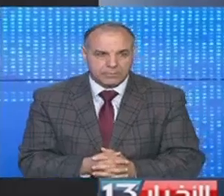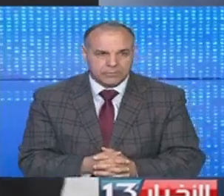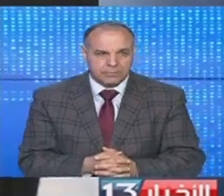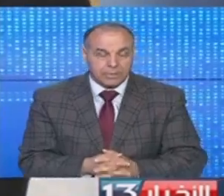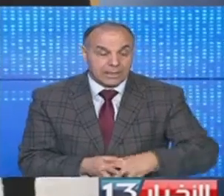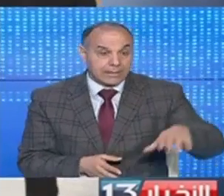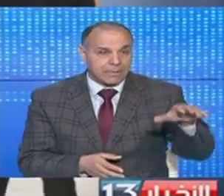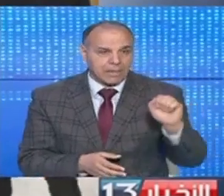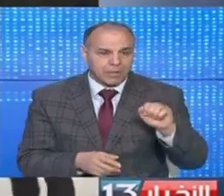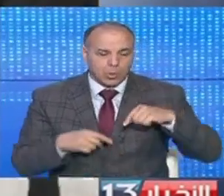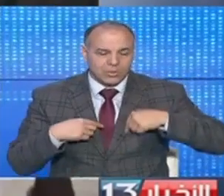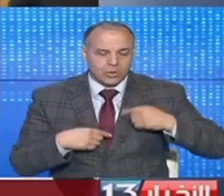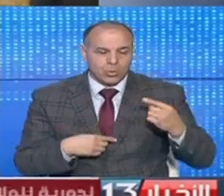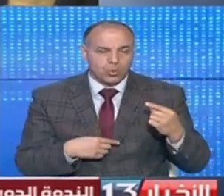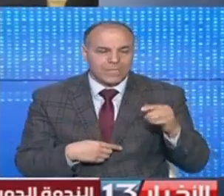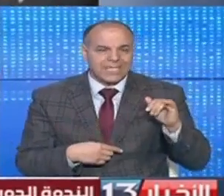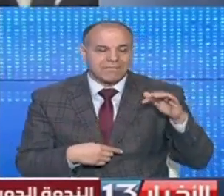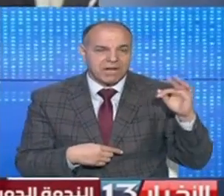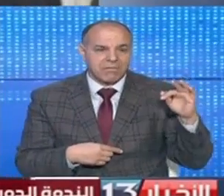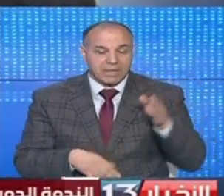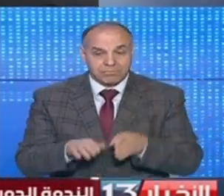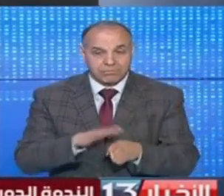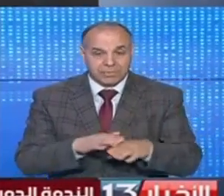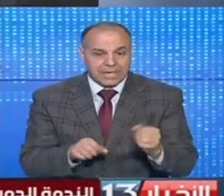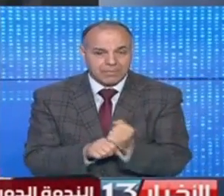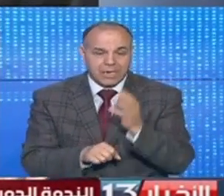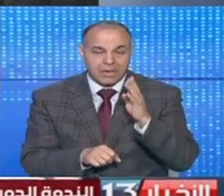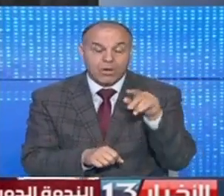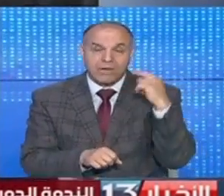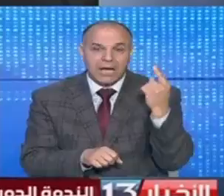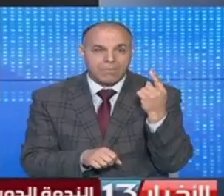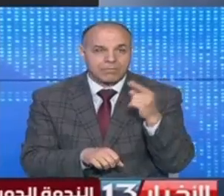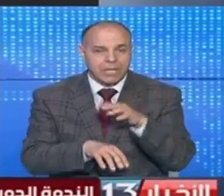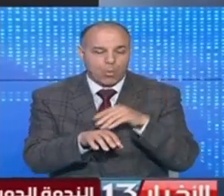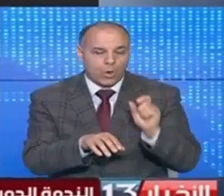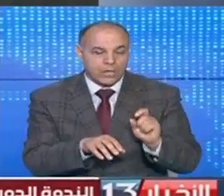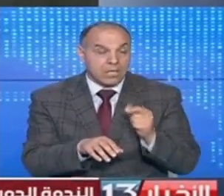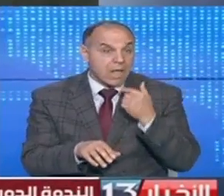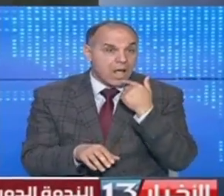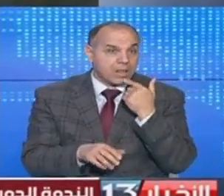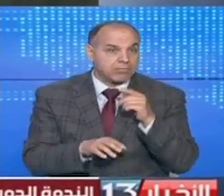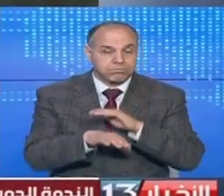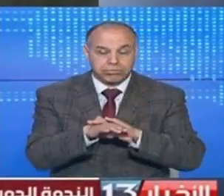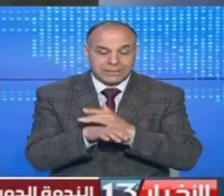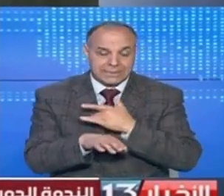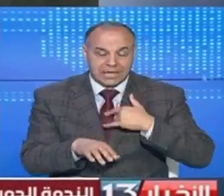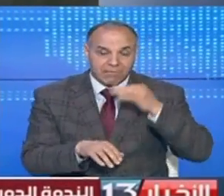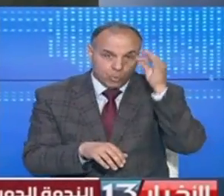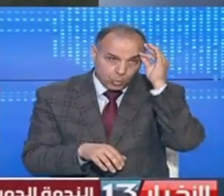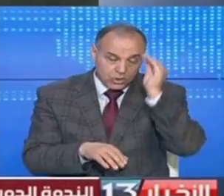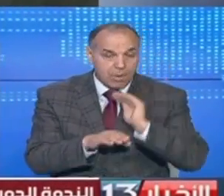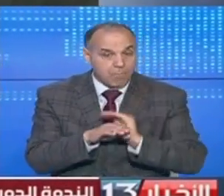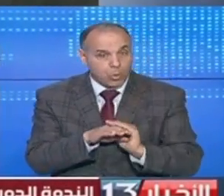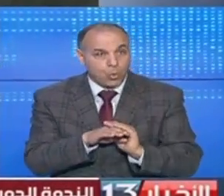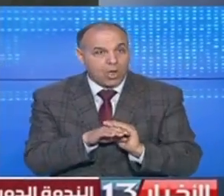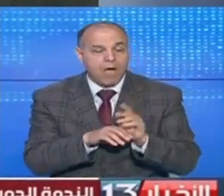بدعوه من رئيس الحكومه ليست انطلقت اشغال الندوه الدوليه لل ول اه وقد تصدر الوضع الصحي في تونس في علاقه